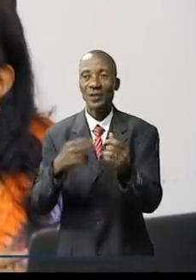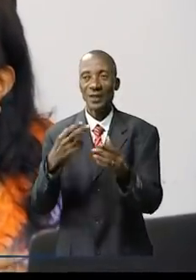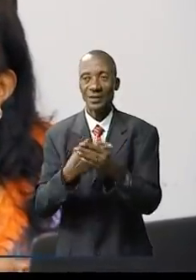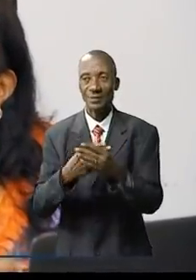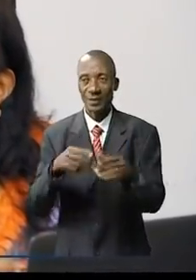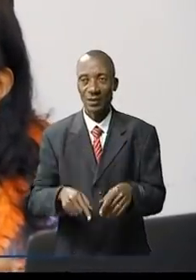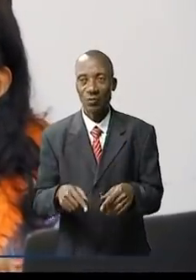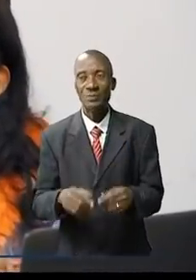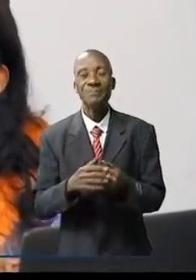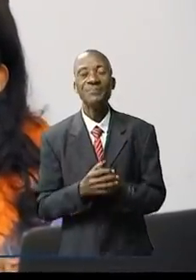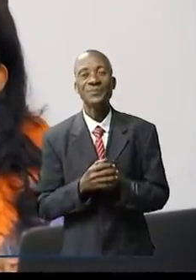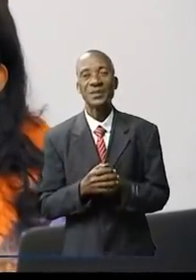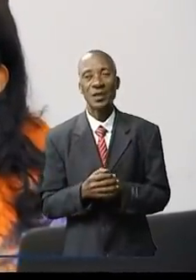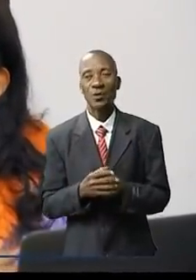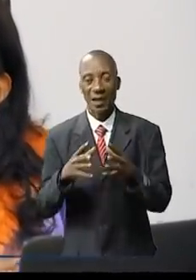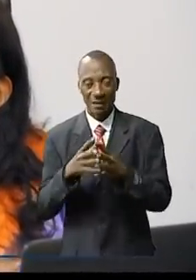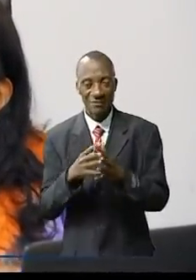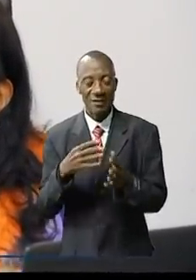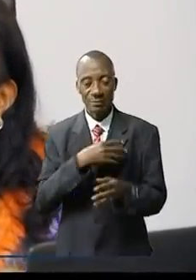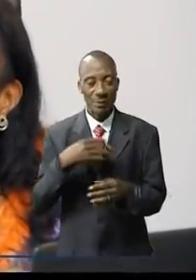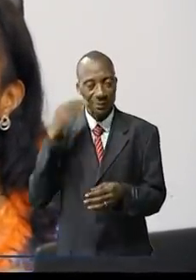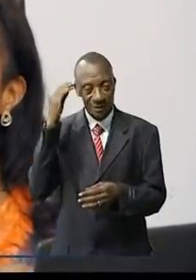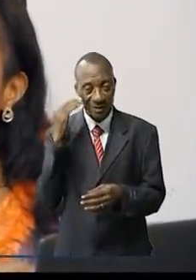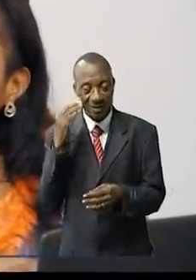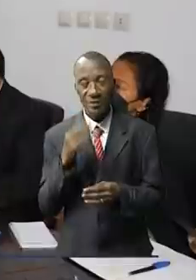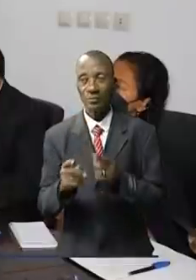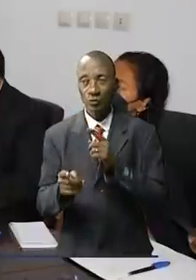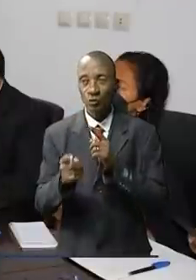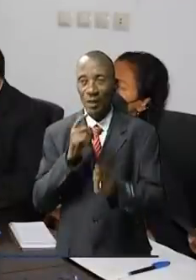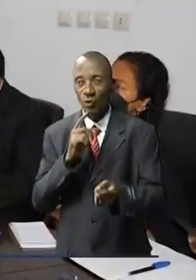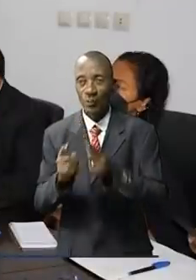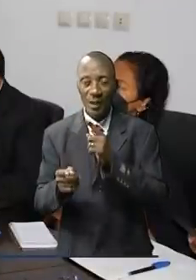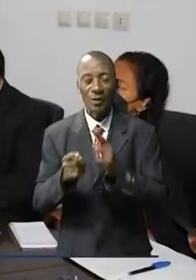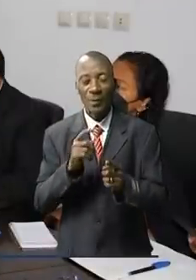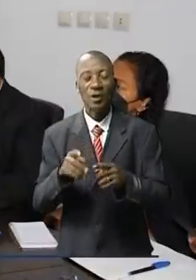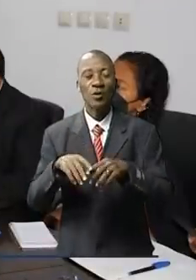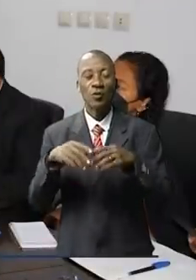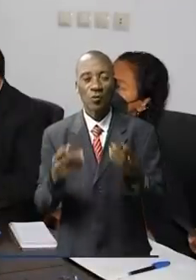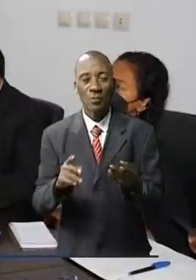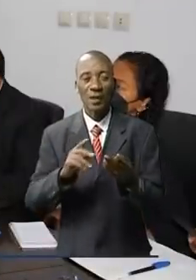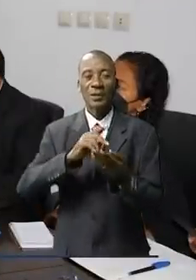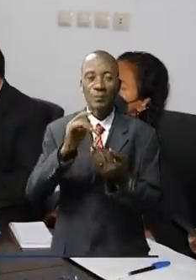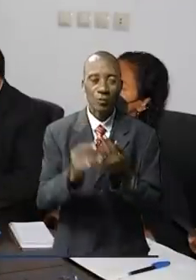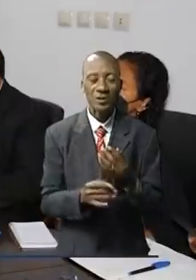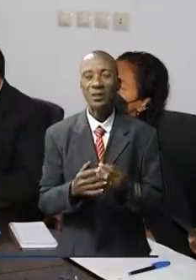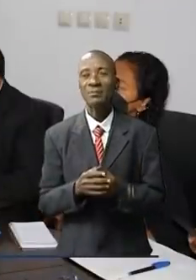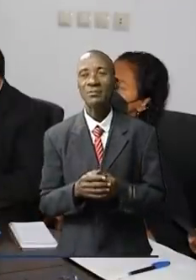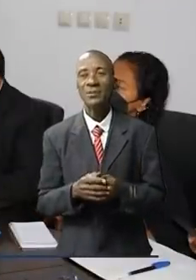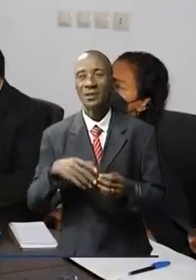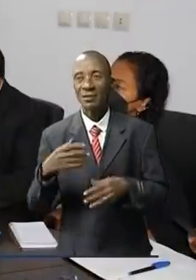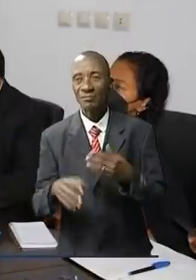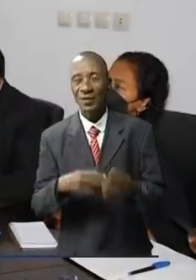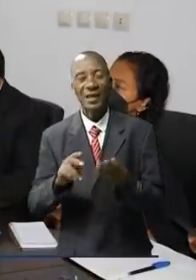éclairé ses hôtes sur le fonctionnement du ministère, son plan du travail élaboré en tenant compte des